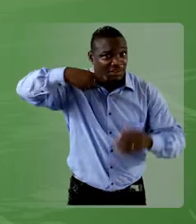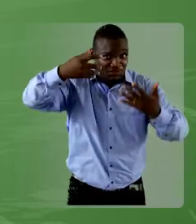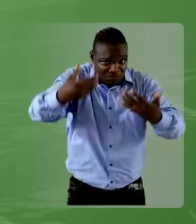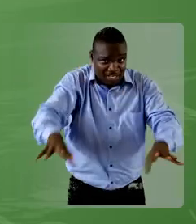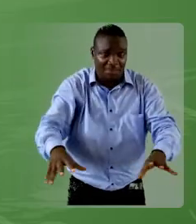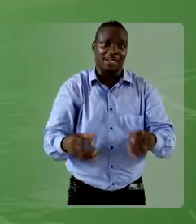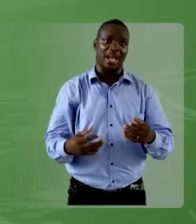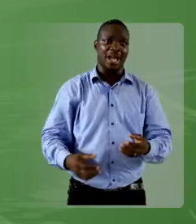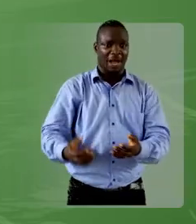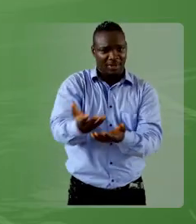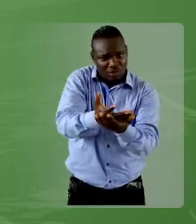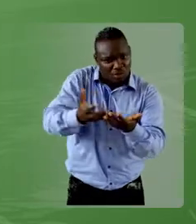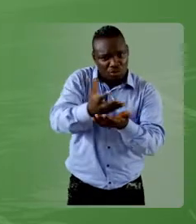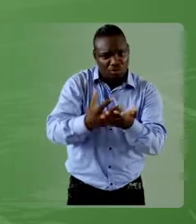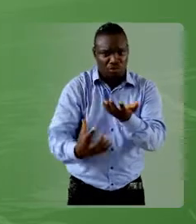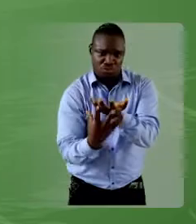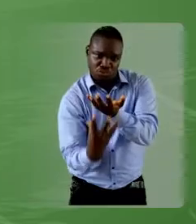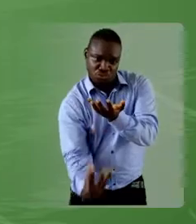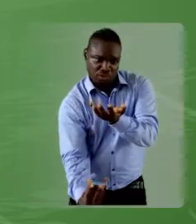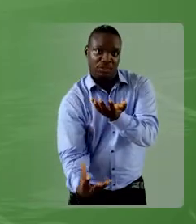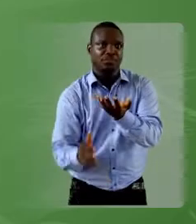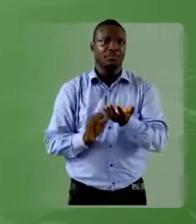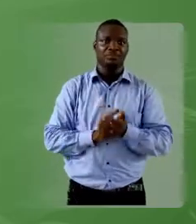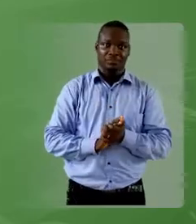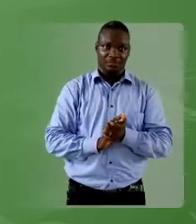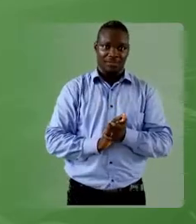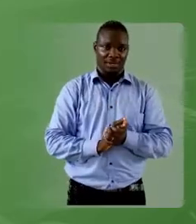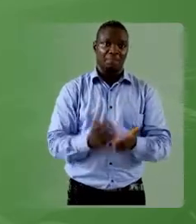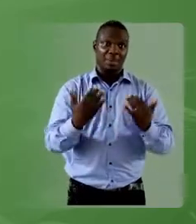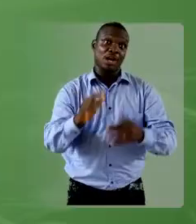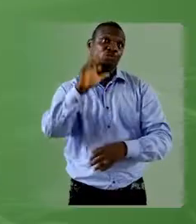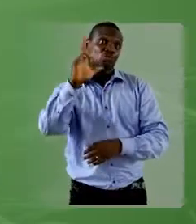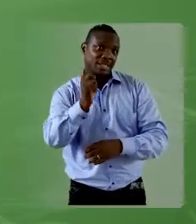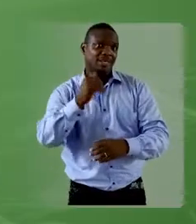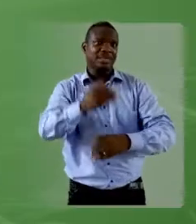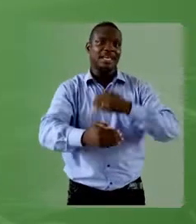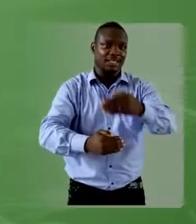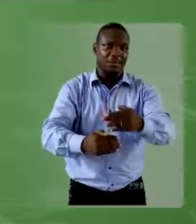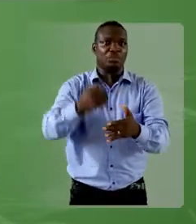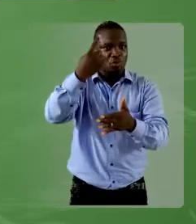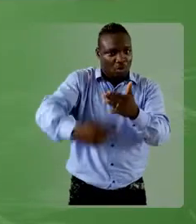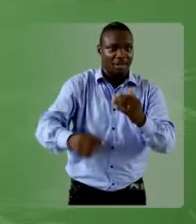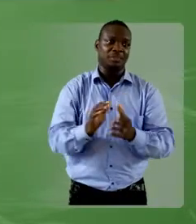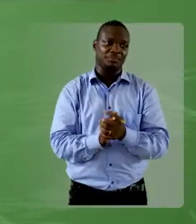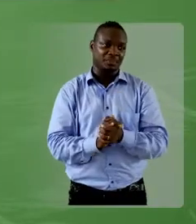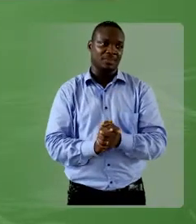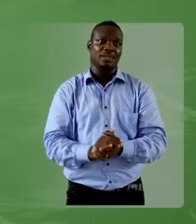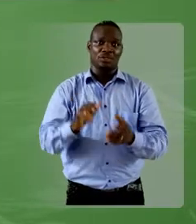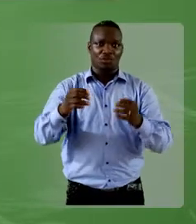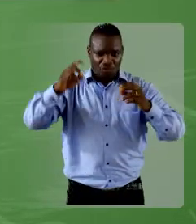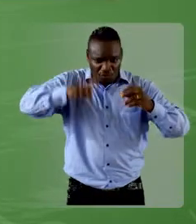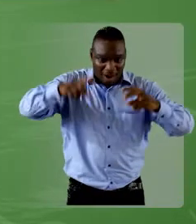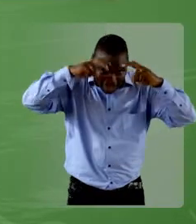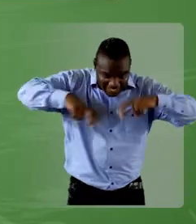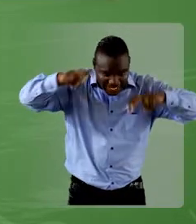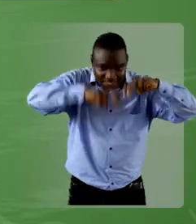on le tamise. Ensuite, on passe à la troisième étape qui est l'analyse